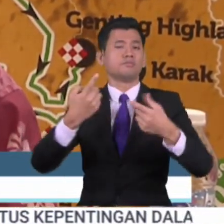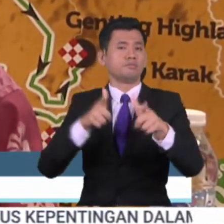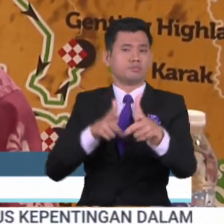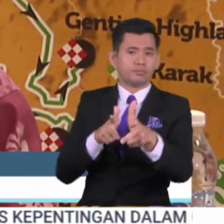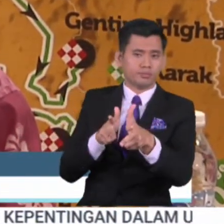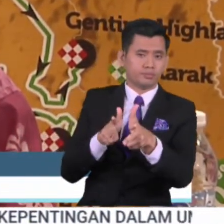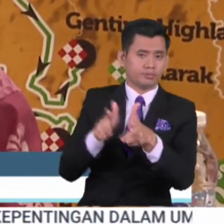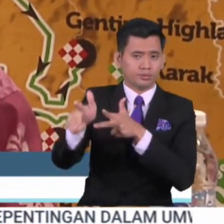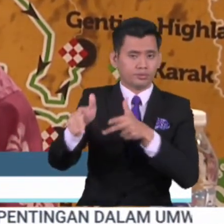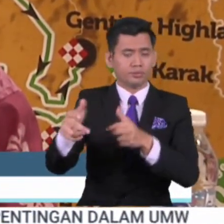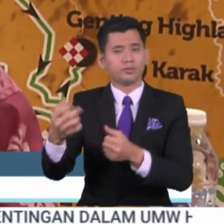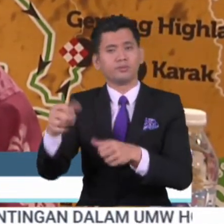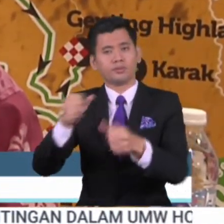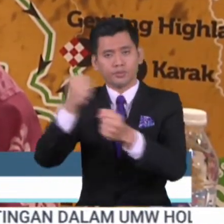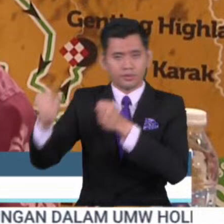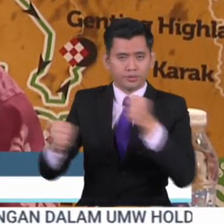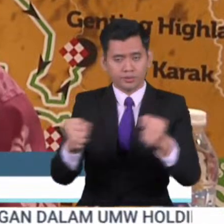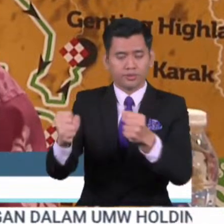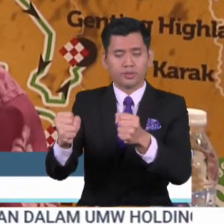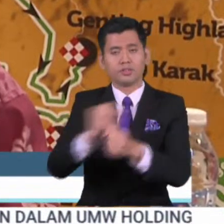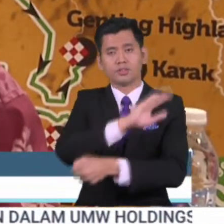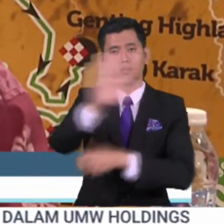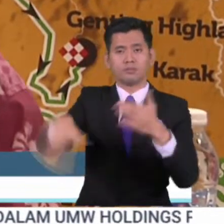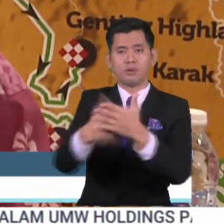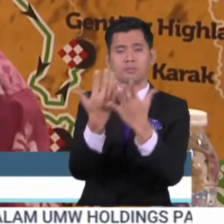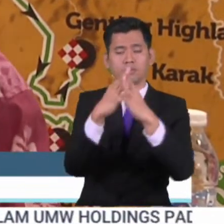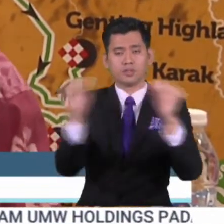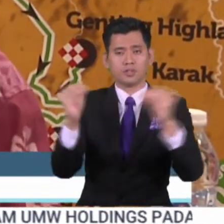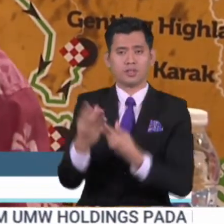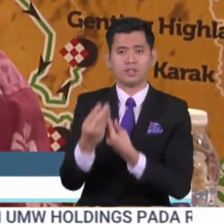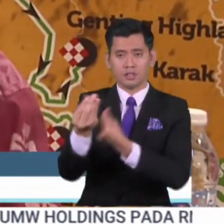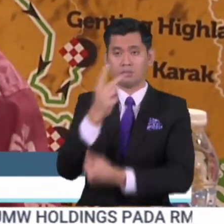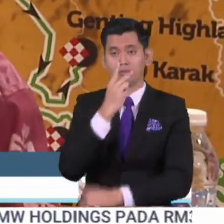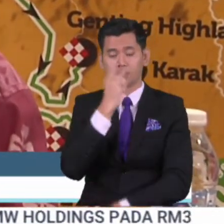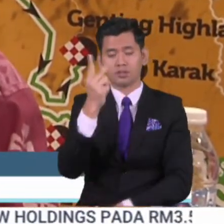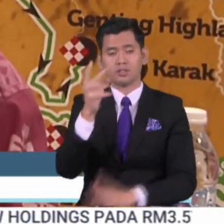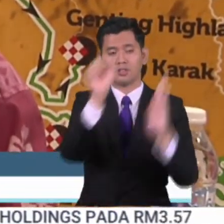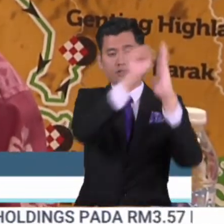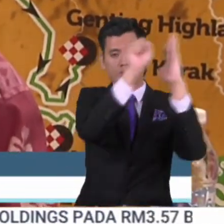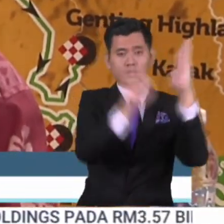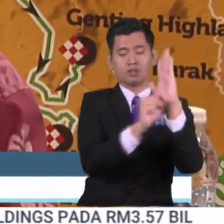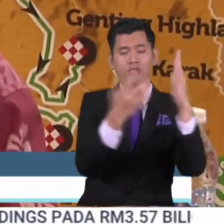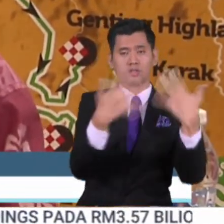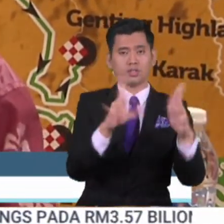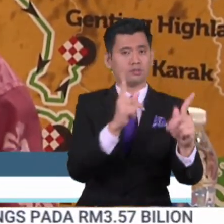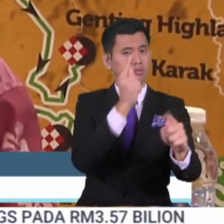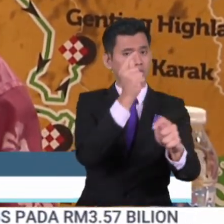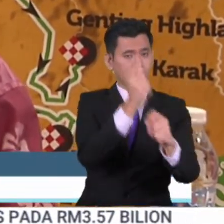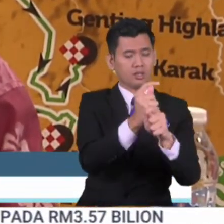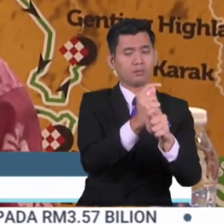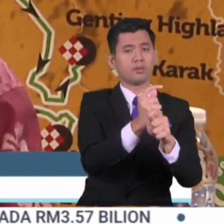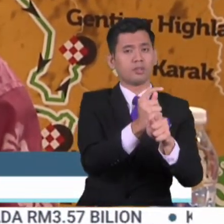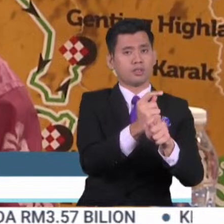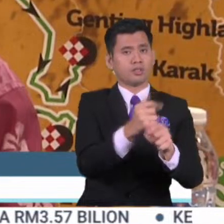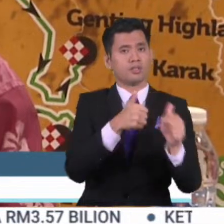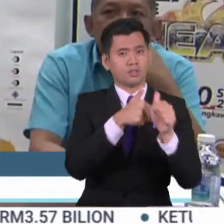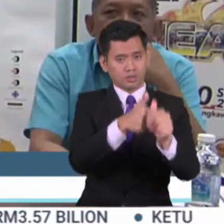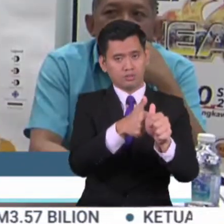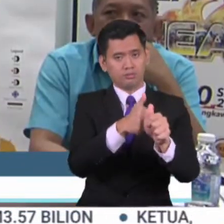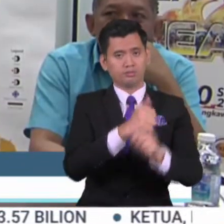ini sekaligus semua persiapan kini berjalan lancar terutama memastikan syariat-syariat ditetapkan oleh kesatuan Bera antarabangsa Uci